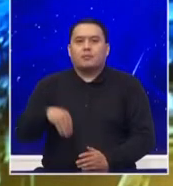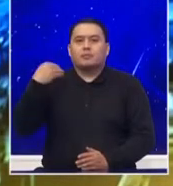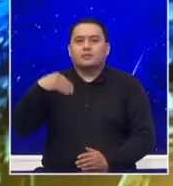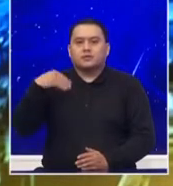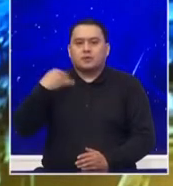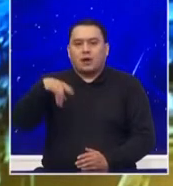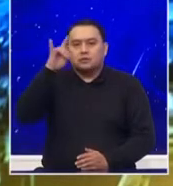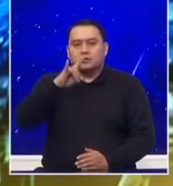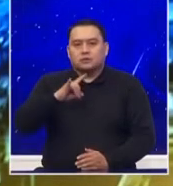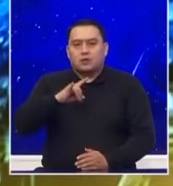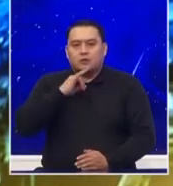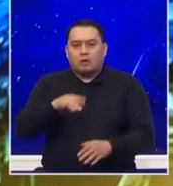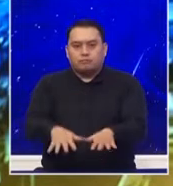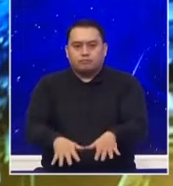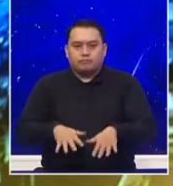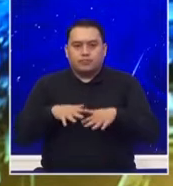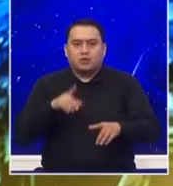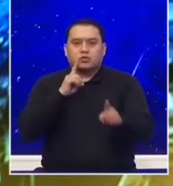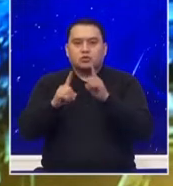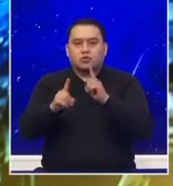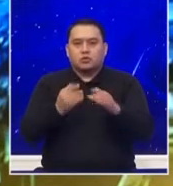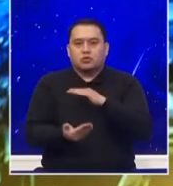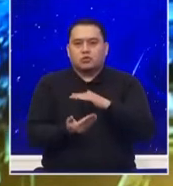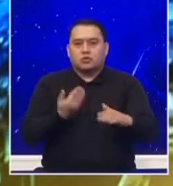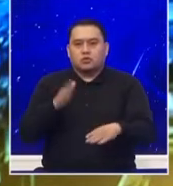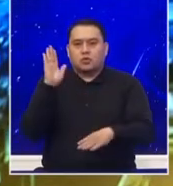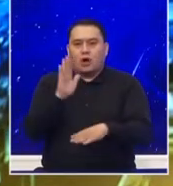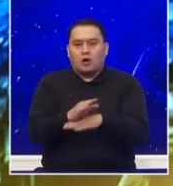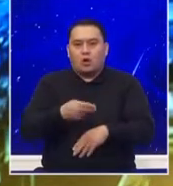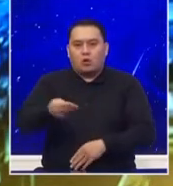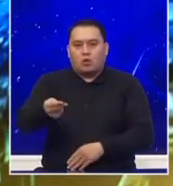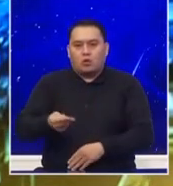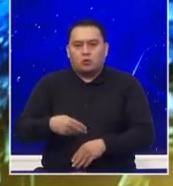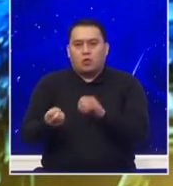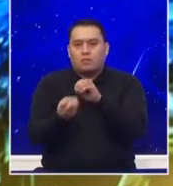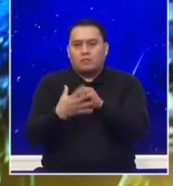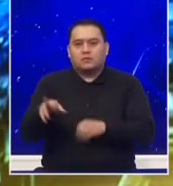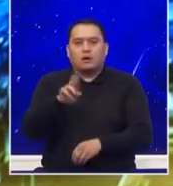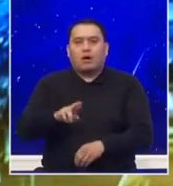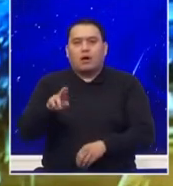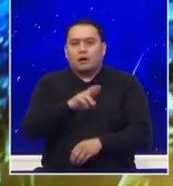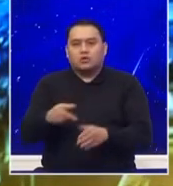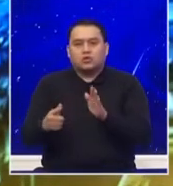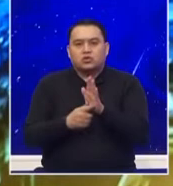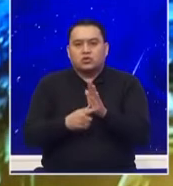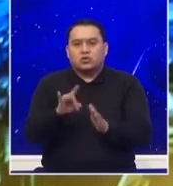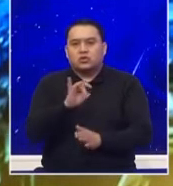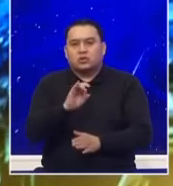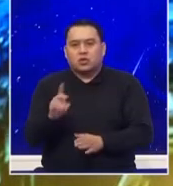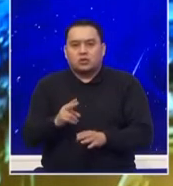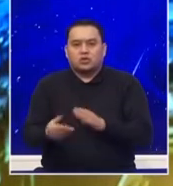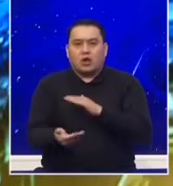Президент Қасым-Жомарт Тоқаев парламент сессиясын шақыру туралы жарлыққа қол қойды. 15 қаңтар күні 7-ші шақырылған Қазақстан